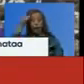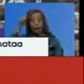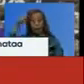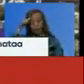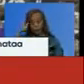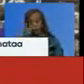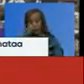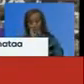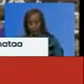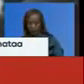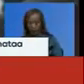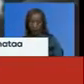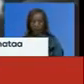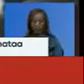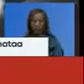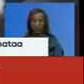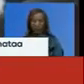አሊን